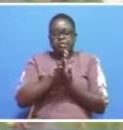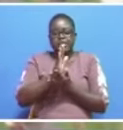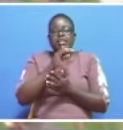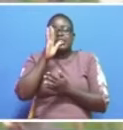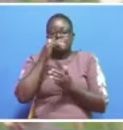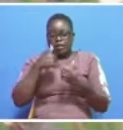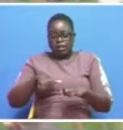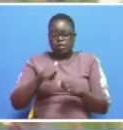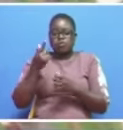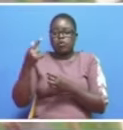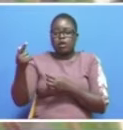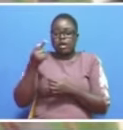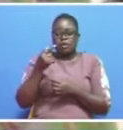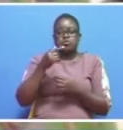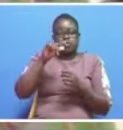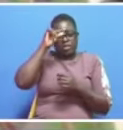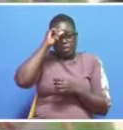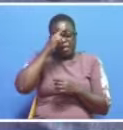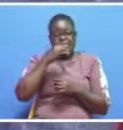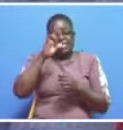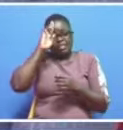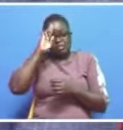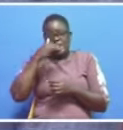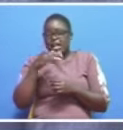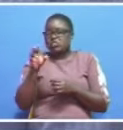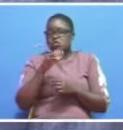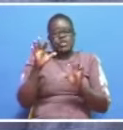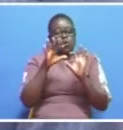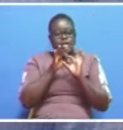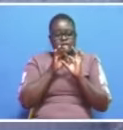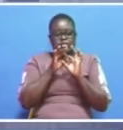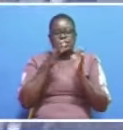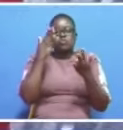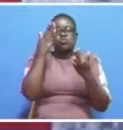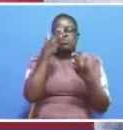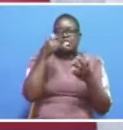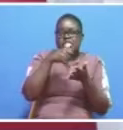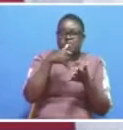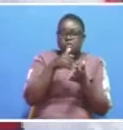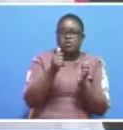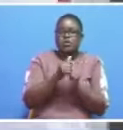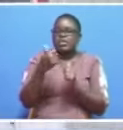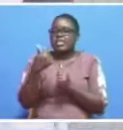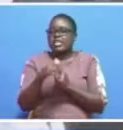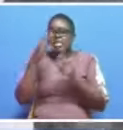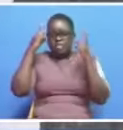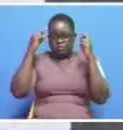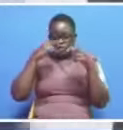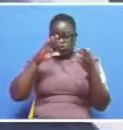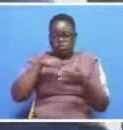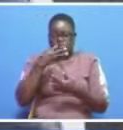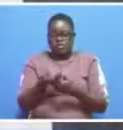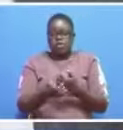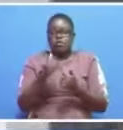mwitikilia honavanini kukwati ya niya silikali, na kitumine kiende na kianda honavanini kukonya. Na mauvuku hondungono mauvaluku alama